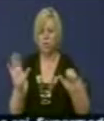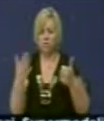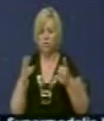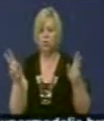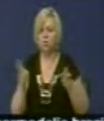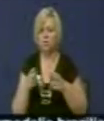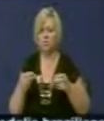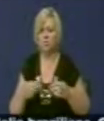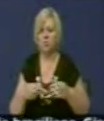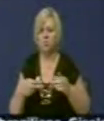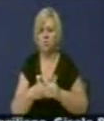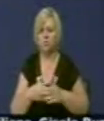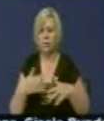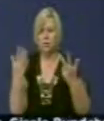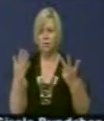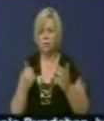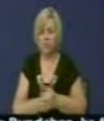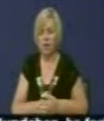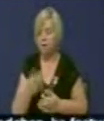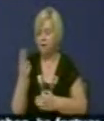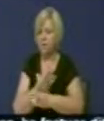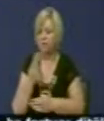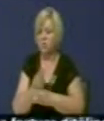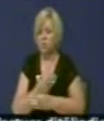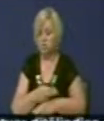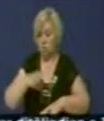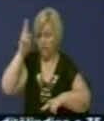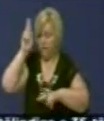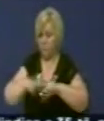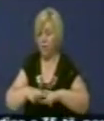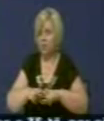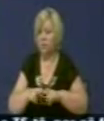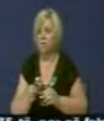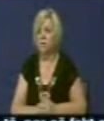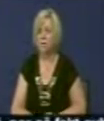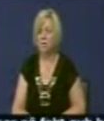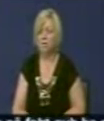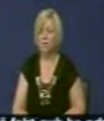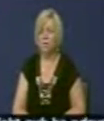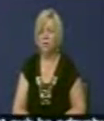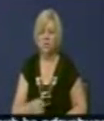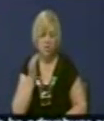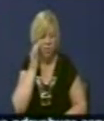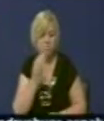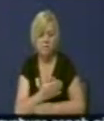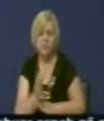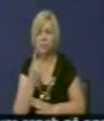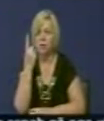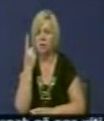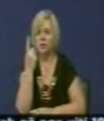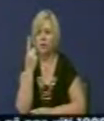Evropian të Bashkimit Evropian është fakti se ky dokument i 4 shkurtit të